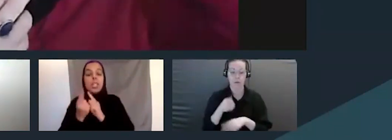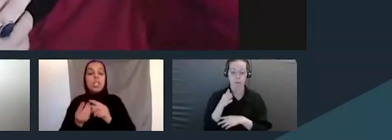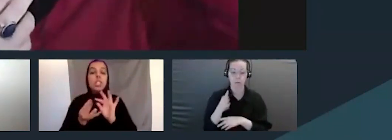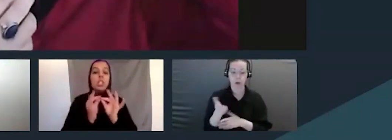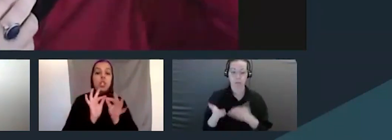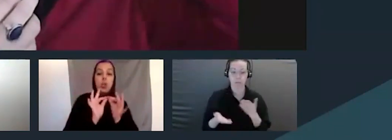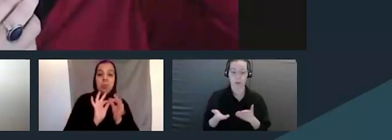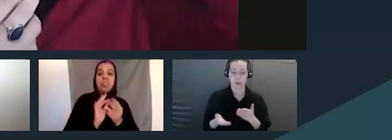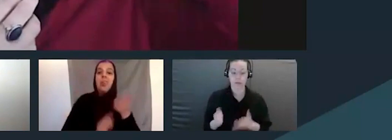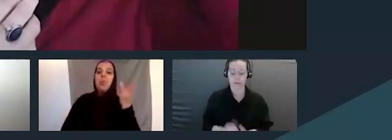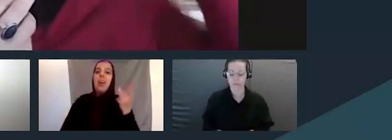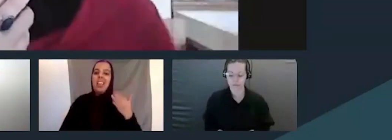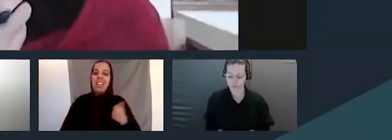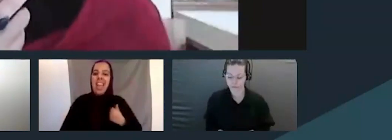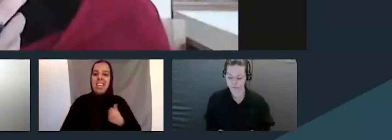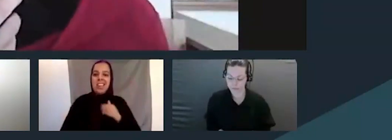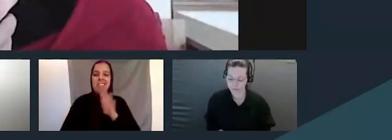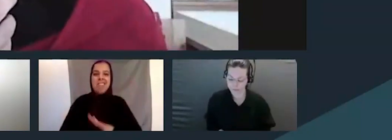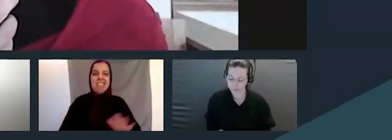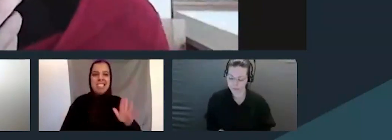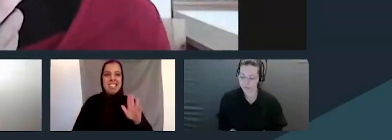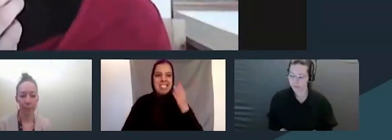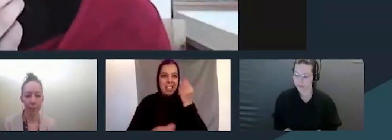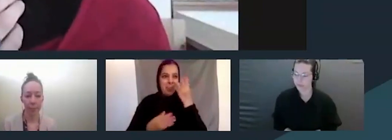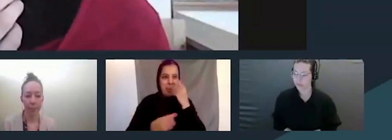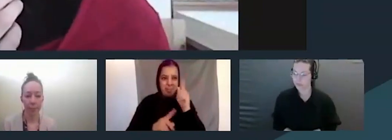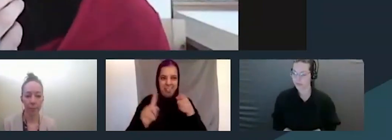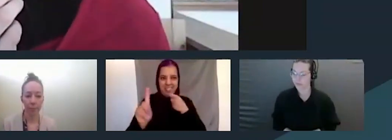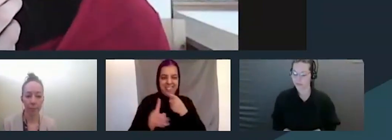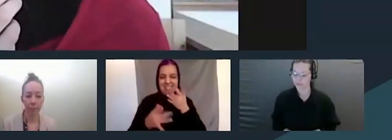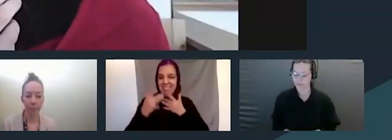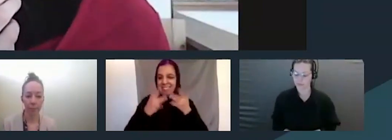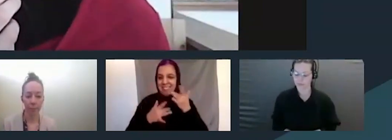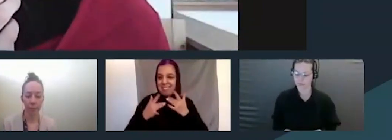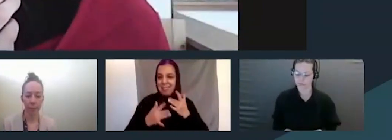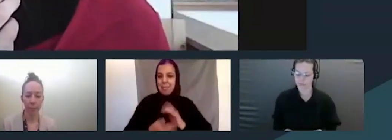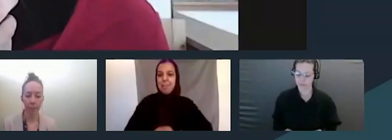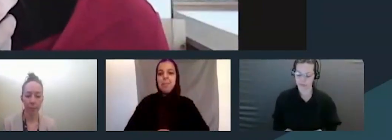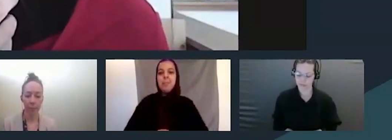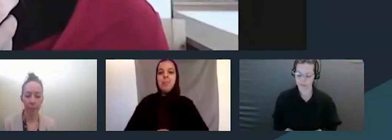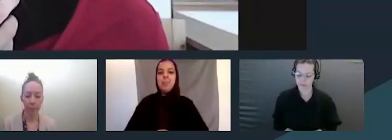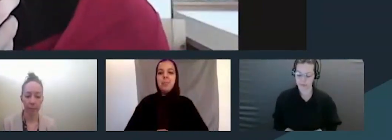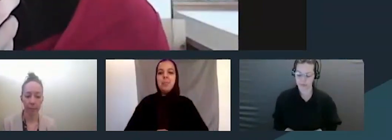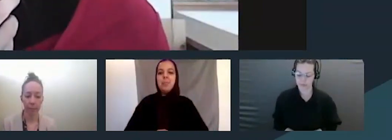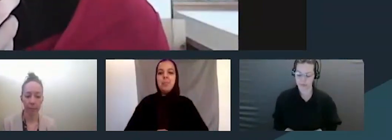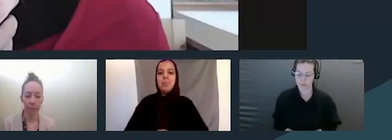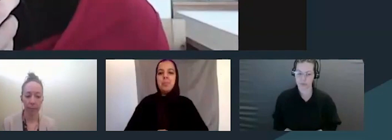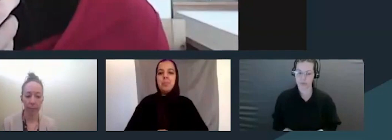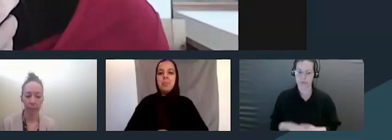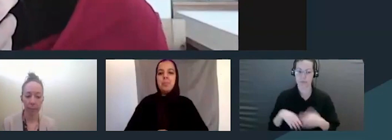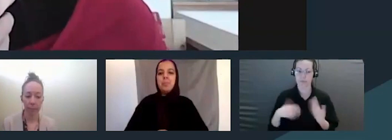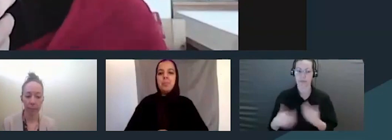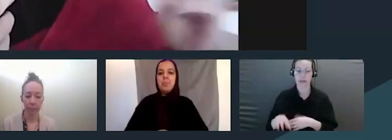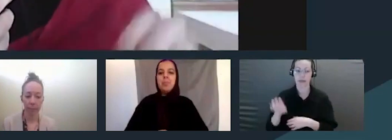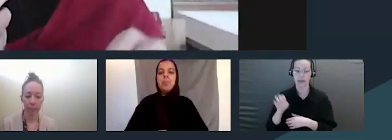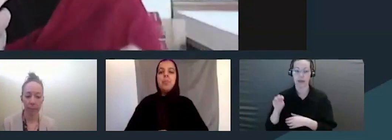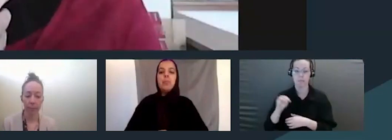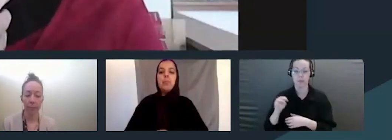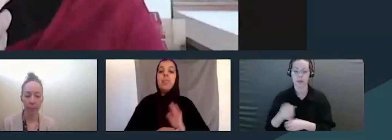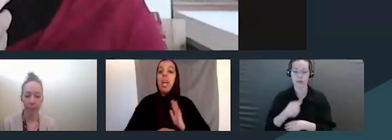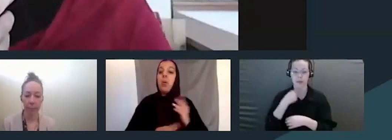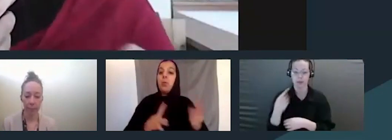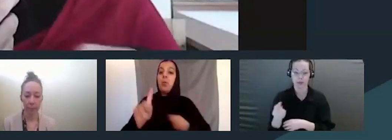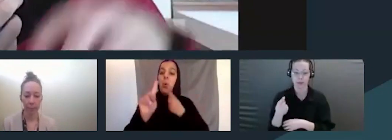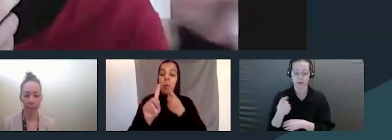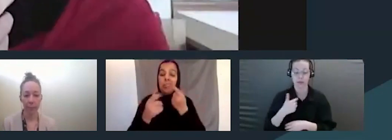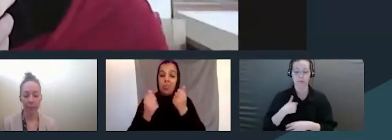Canada, il n'y a pas beaucoup de données en ce qui a trait à cette pratique. Alors, l'objectif est de faire la collecte. Alors, ici au Nouveau-Brunswick